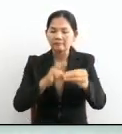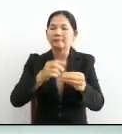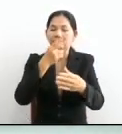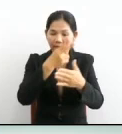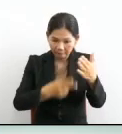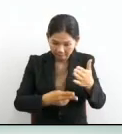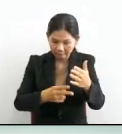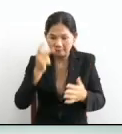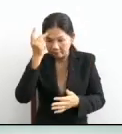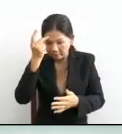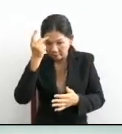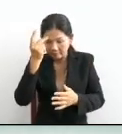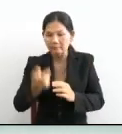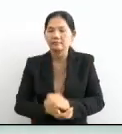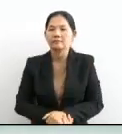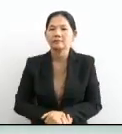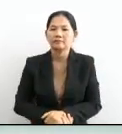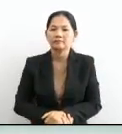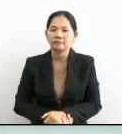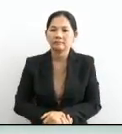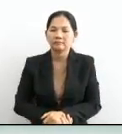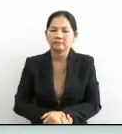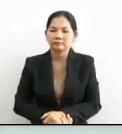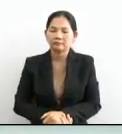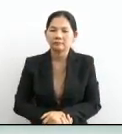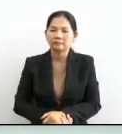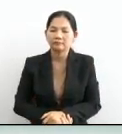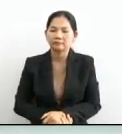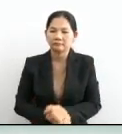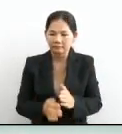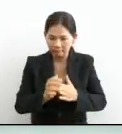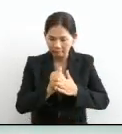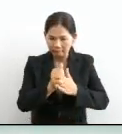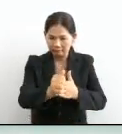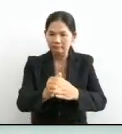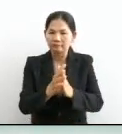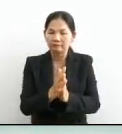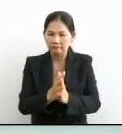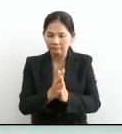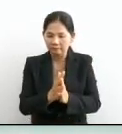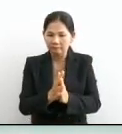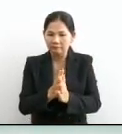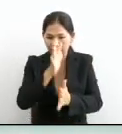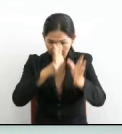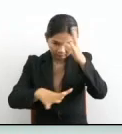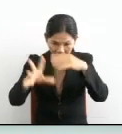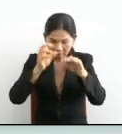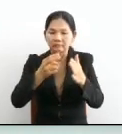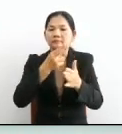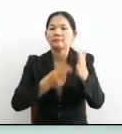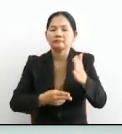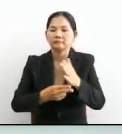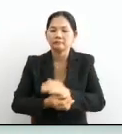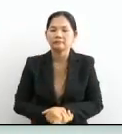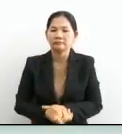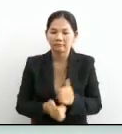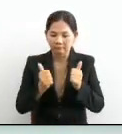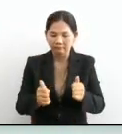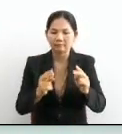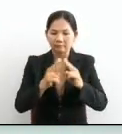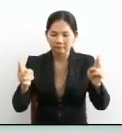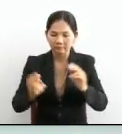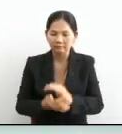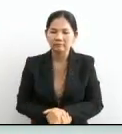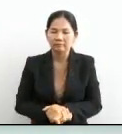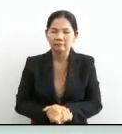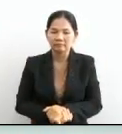chà mới còn kết tặng ác nê mới con chà ta nè cựu nâng nôm con chà riêng nằm phía vậy chà là ổn ná